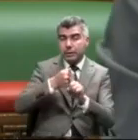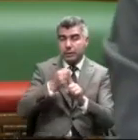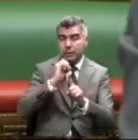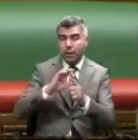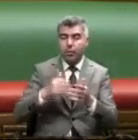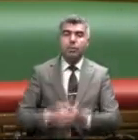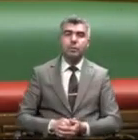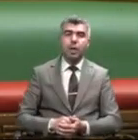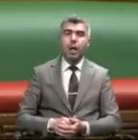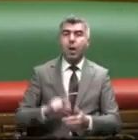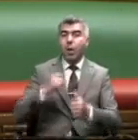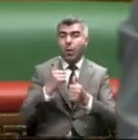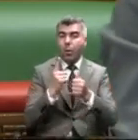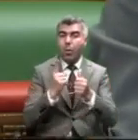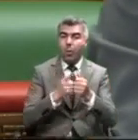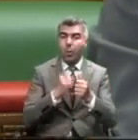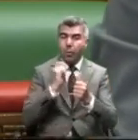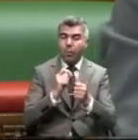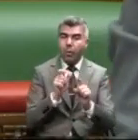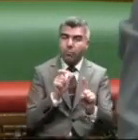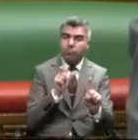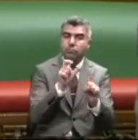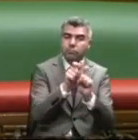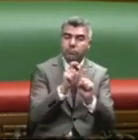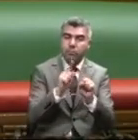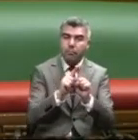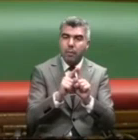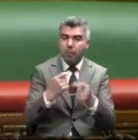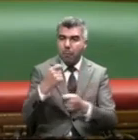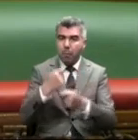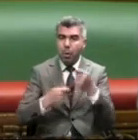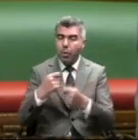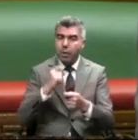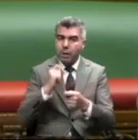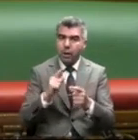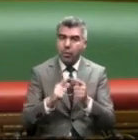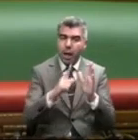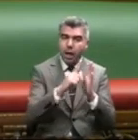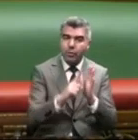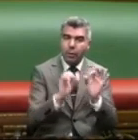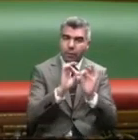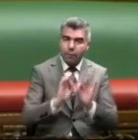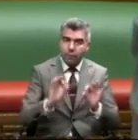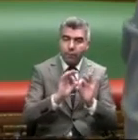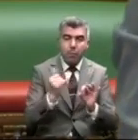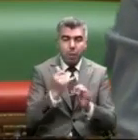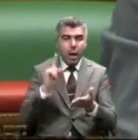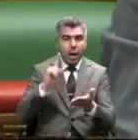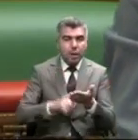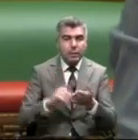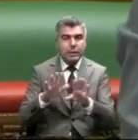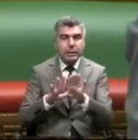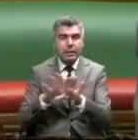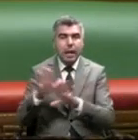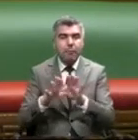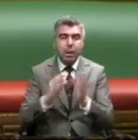اولا يجب محاصره الاقتصاد غير المنظم وذلك عبر اليات وتدابير قصد ادماجه